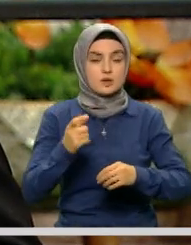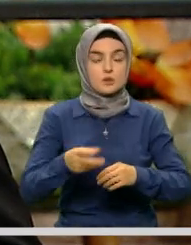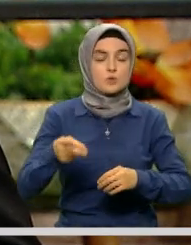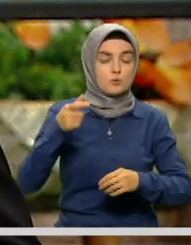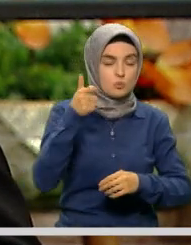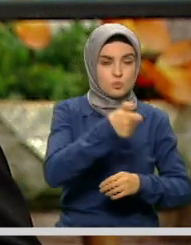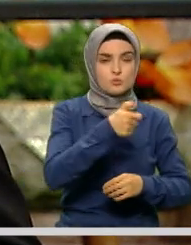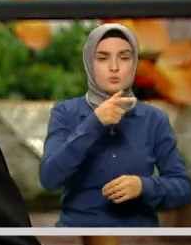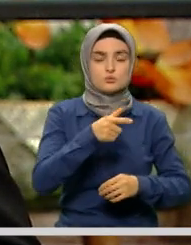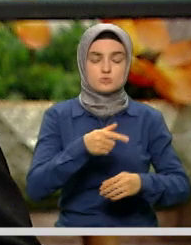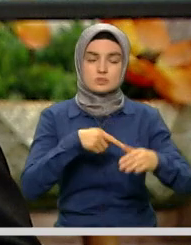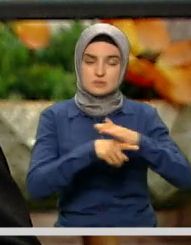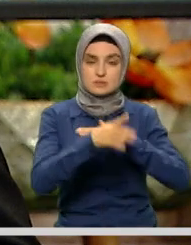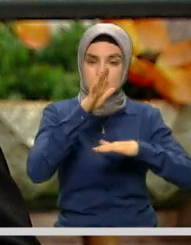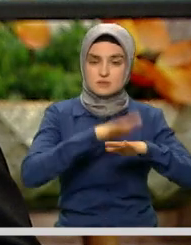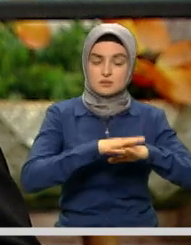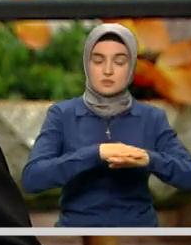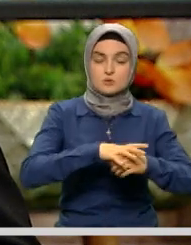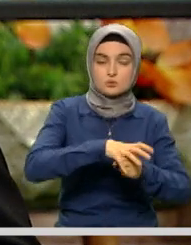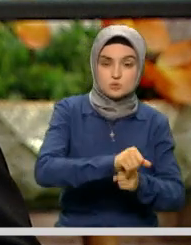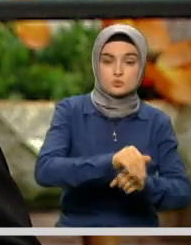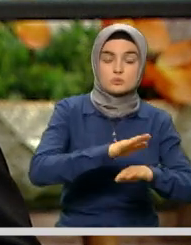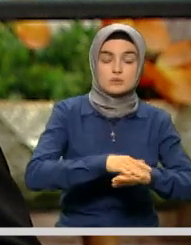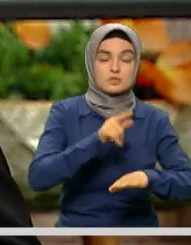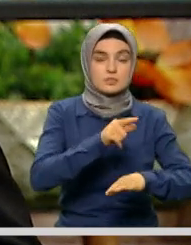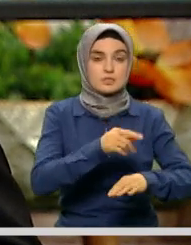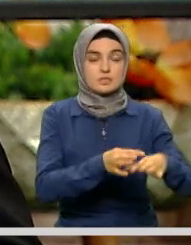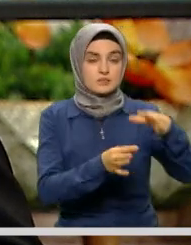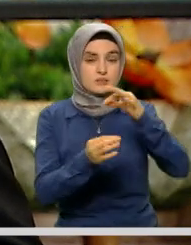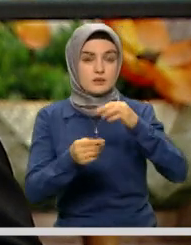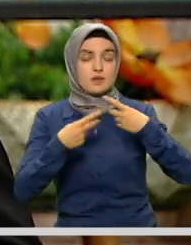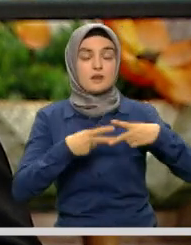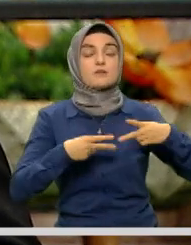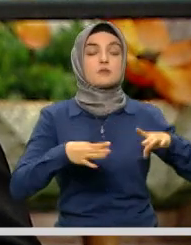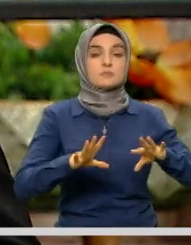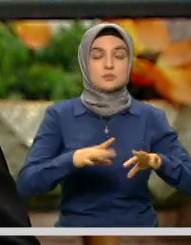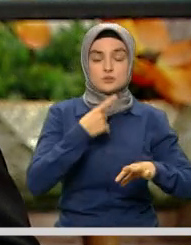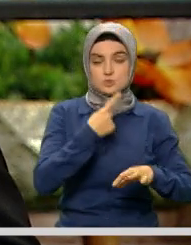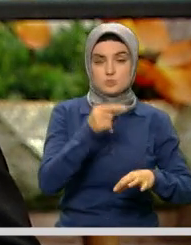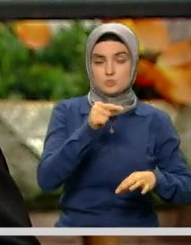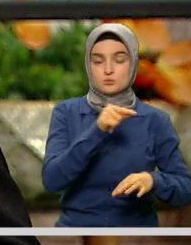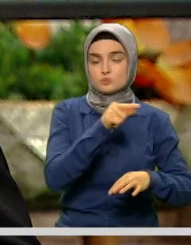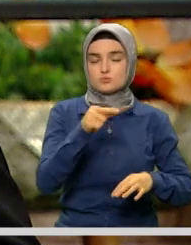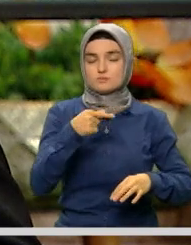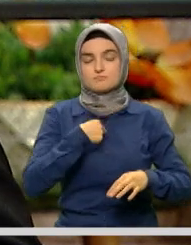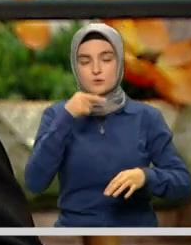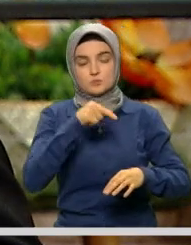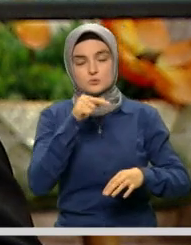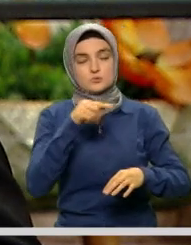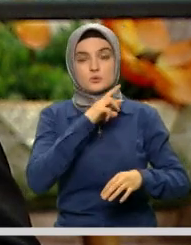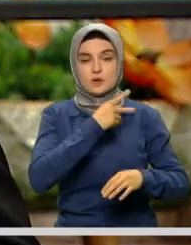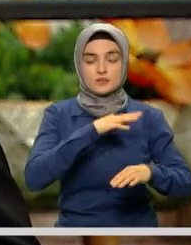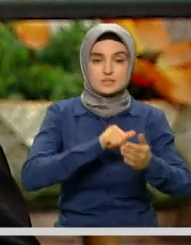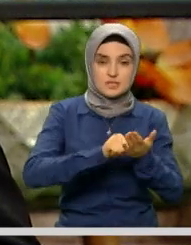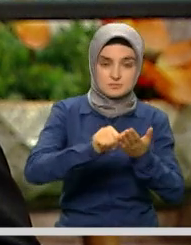eden, insanlara zulmeden kişilerin affolmayacağı yazıyor. Dolayısıyla ben bu günahların hepsini işledim ve senin de